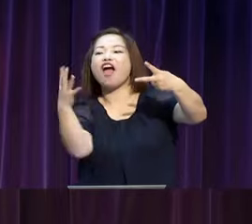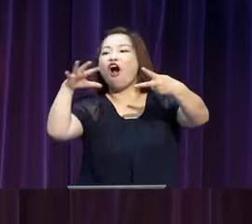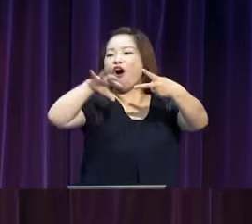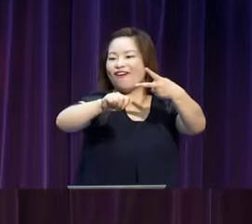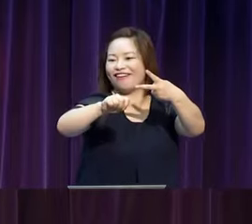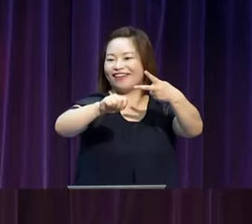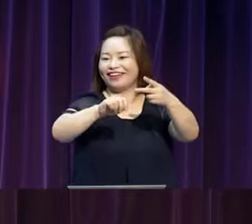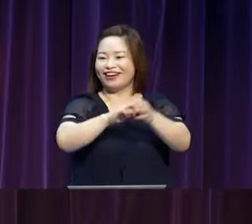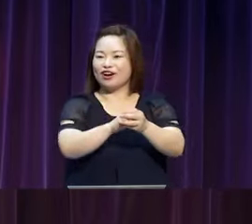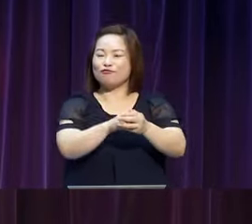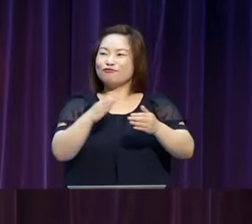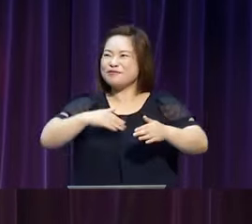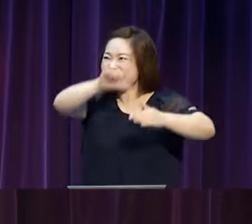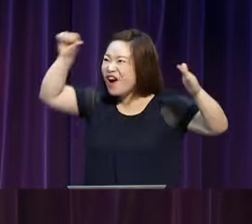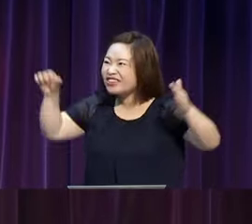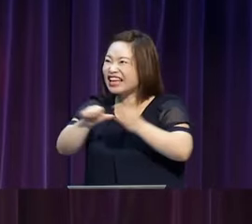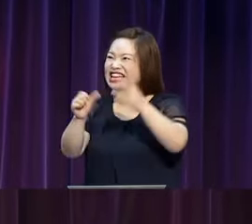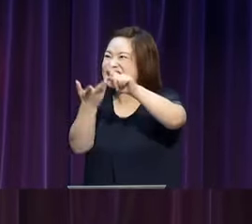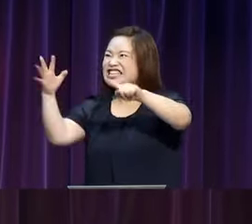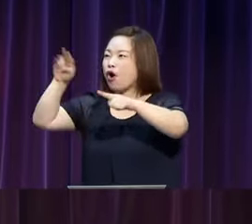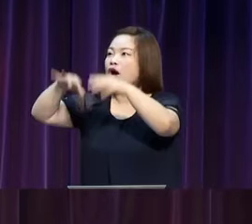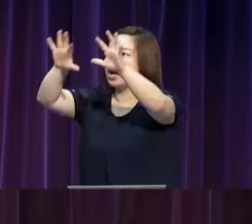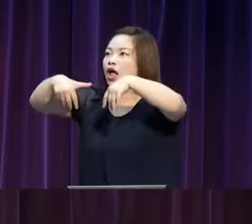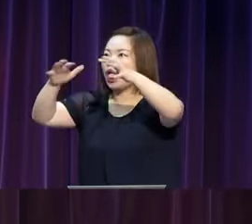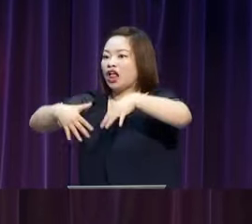우리 1억도 평생에 못 버는 사람 많습니다.